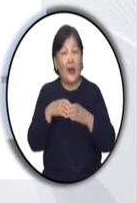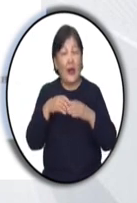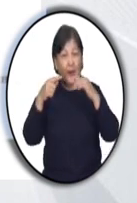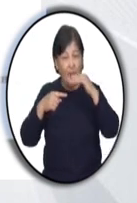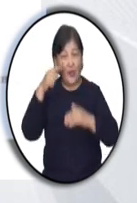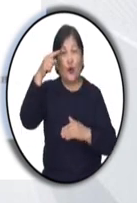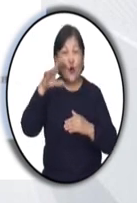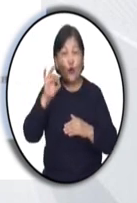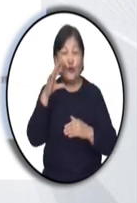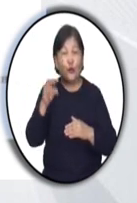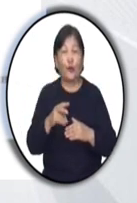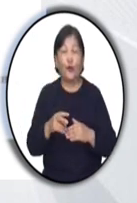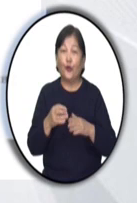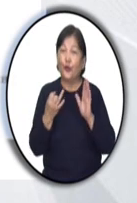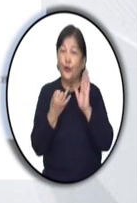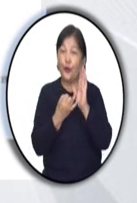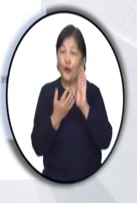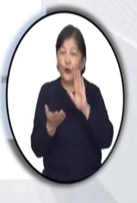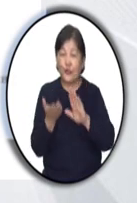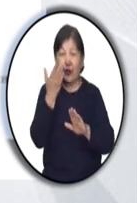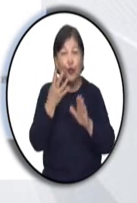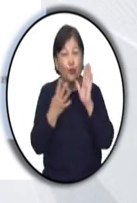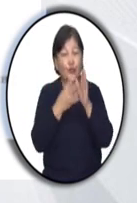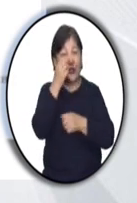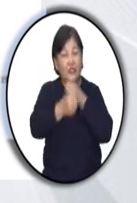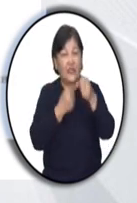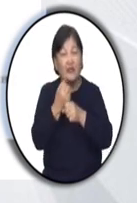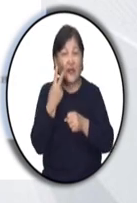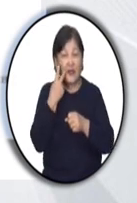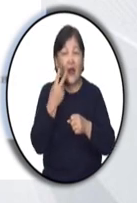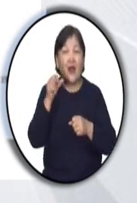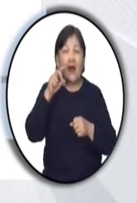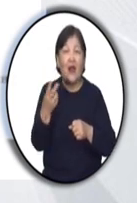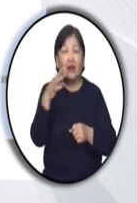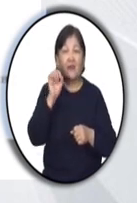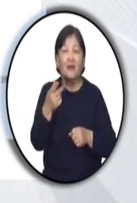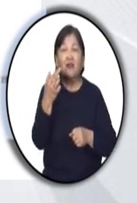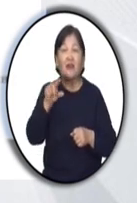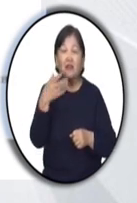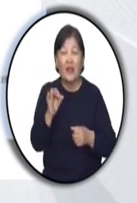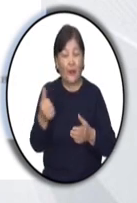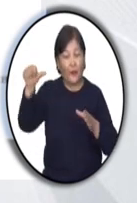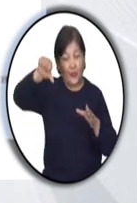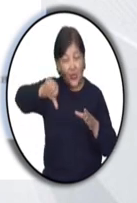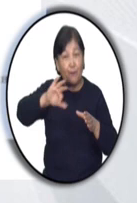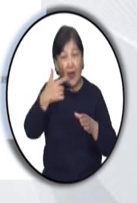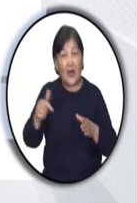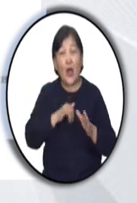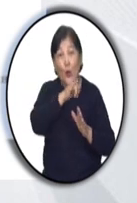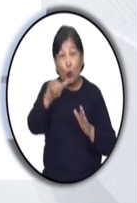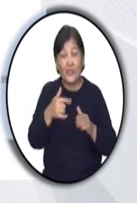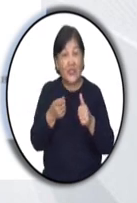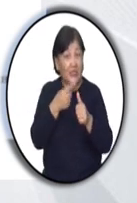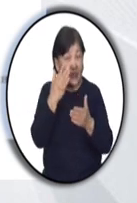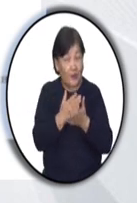төвлөрлөөр хамгийн өндөр зэрэглэлтэй. Ялангуяа 7-оос одоо 9 жилд тасралтгүй алдагдaltaа явдаг юм